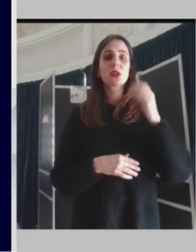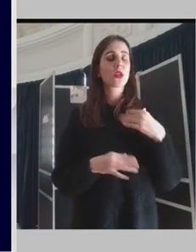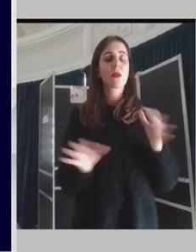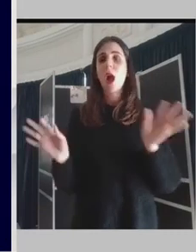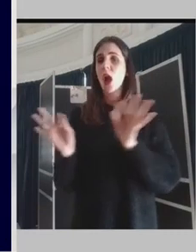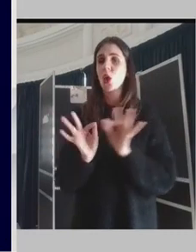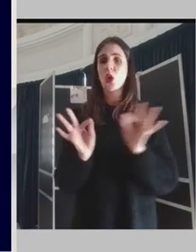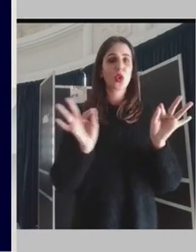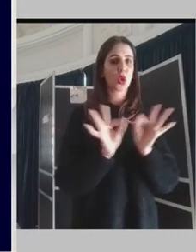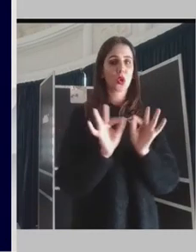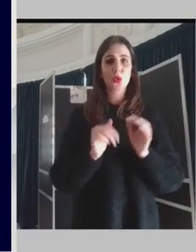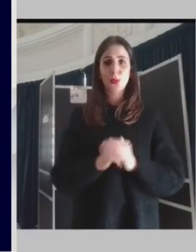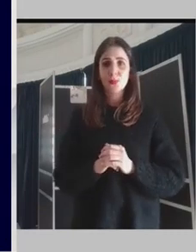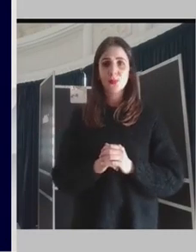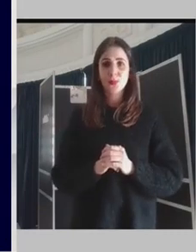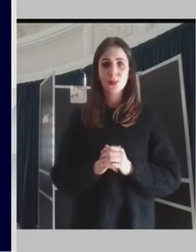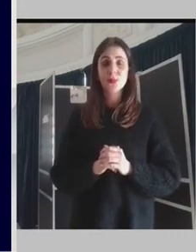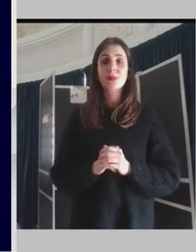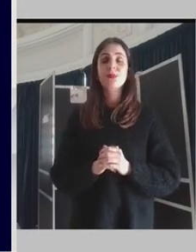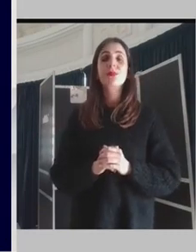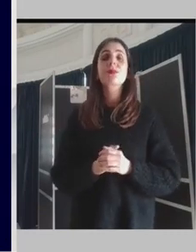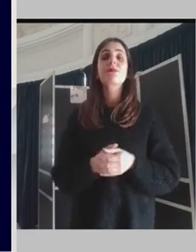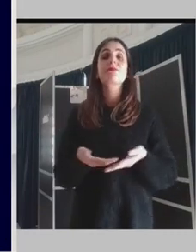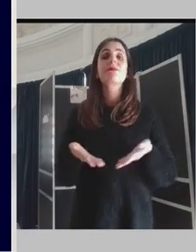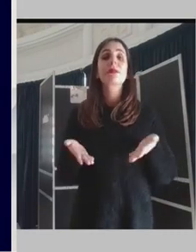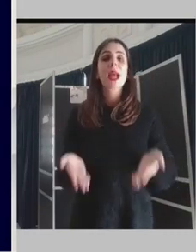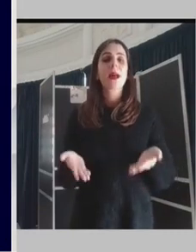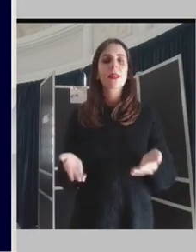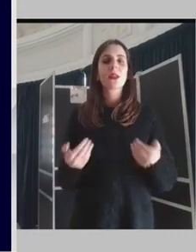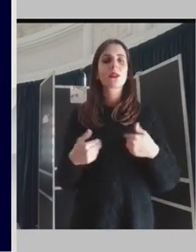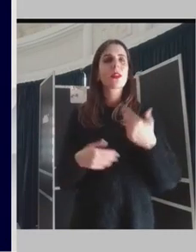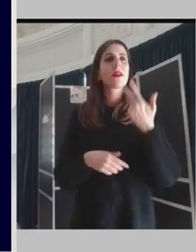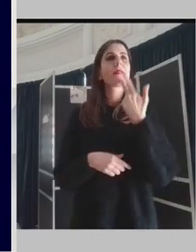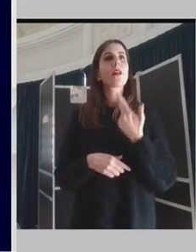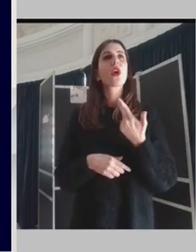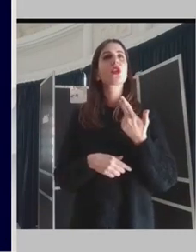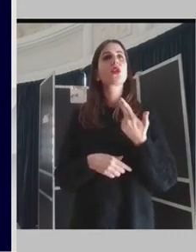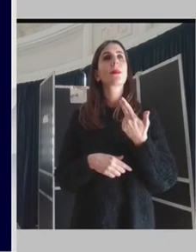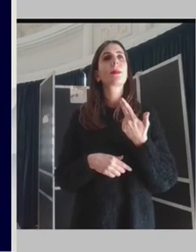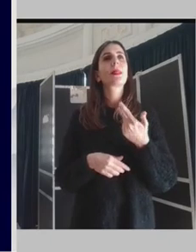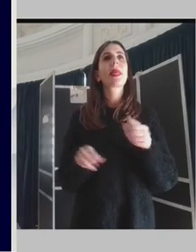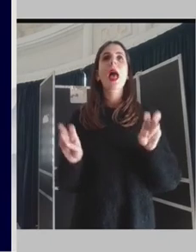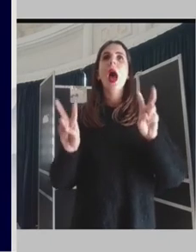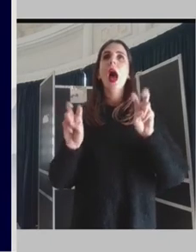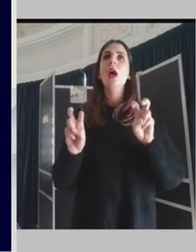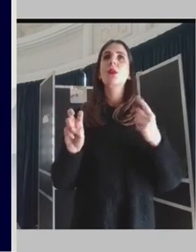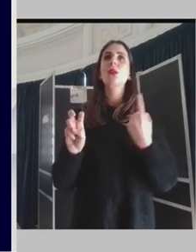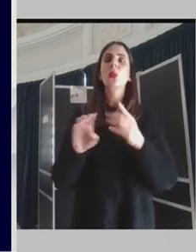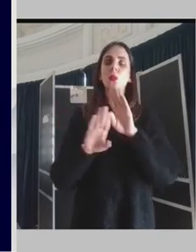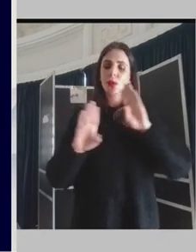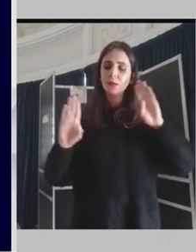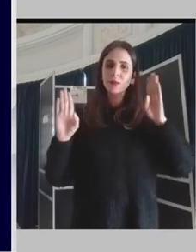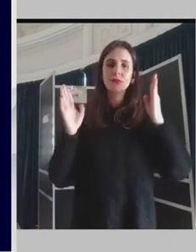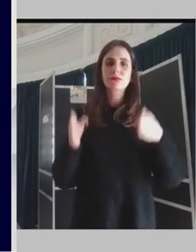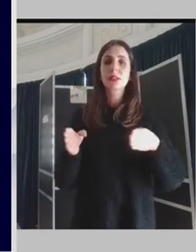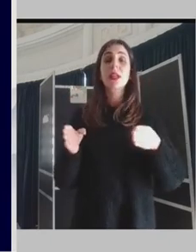hanno loro detto. Ma voglio a questo punto puntare il dito su una cosa che, e in questo mi ripeterò,